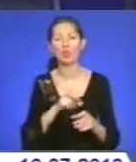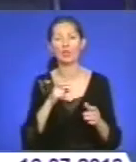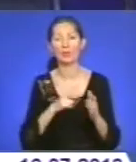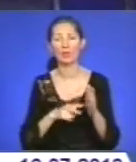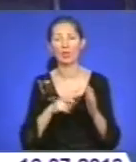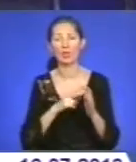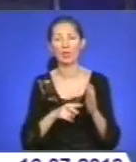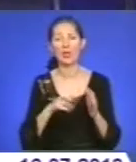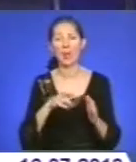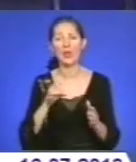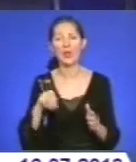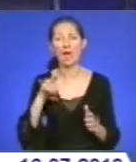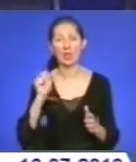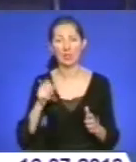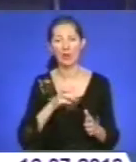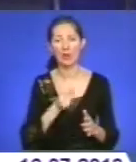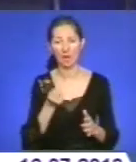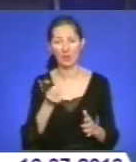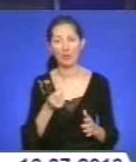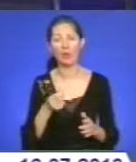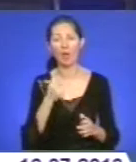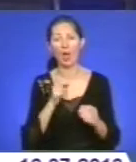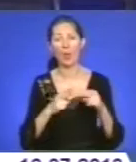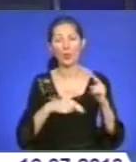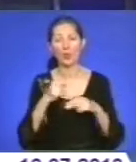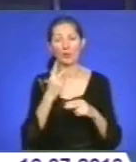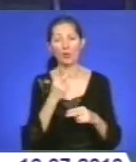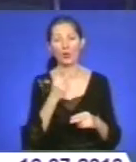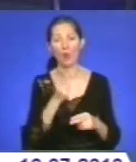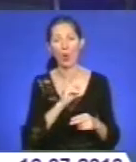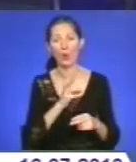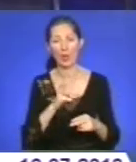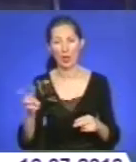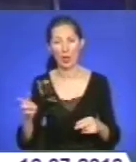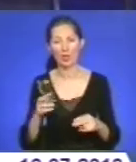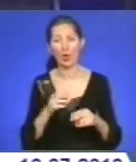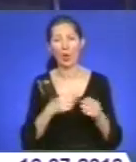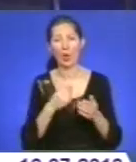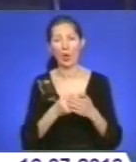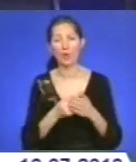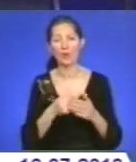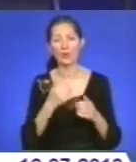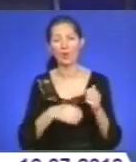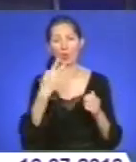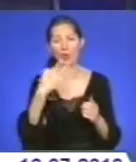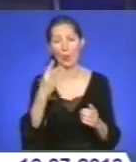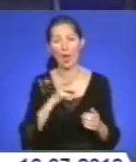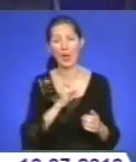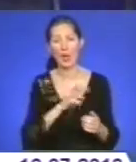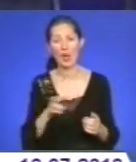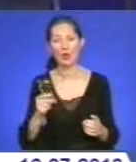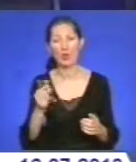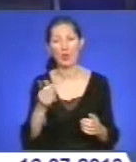Будівництво одного кілометра дороги першої категорії коштує в середньому 45 мільйонів гривень, а капремонт – близько 20